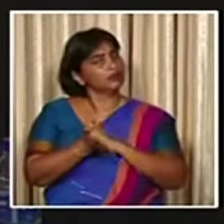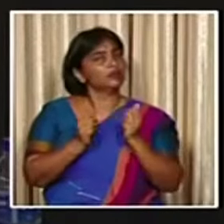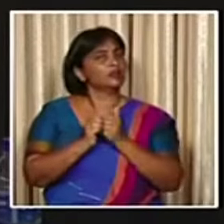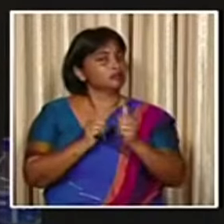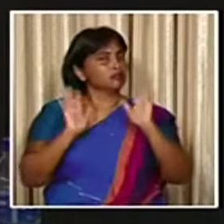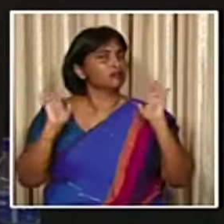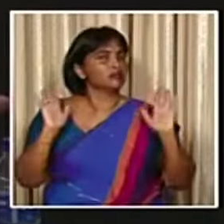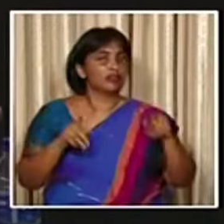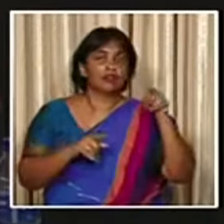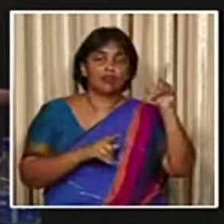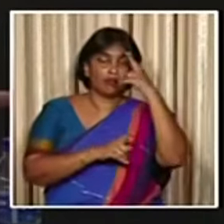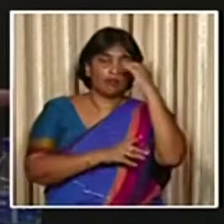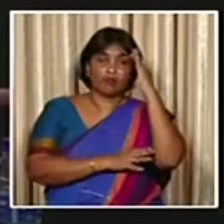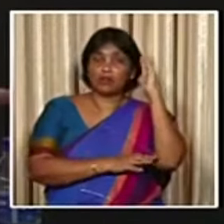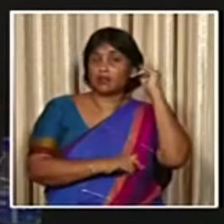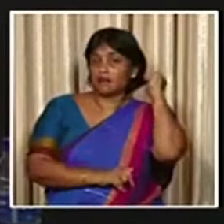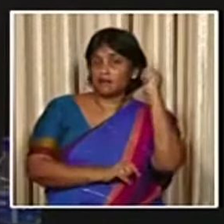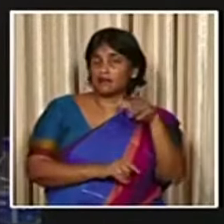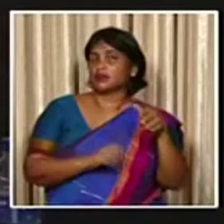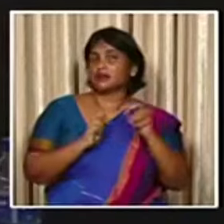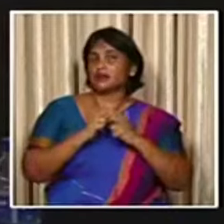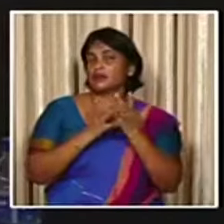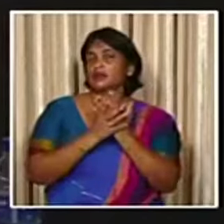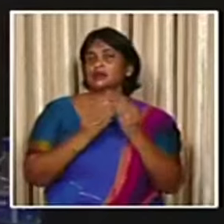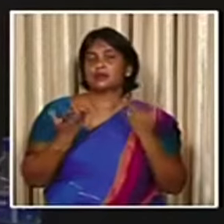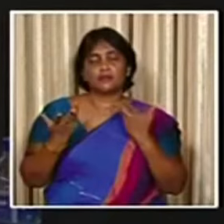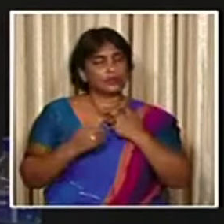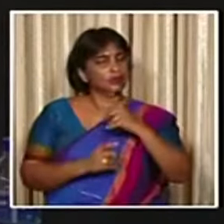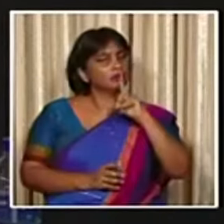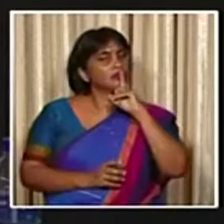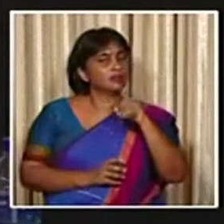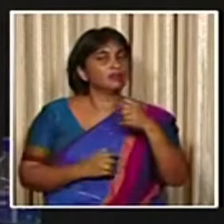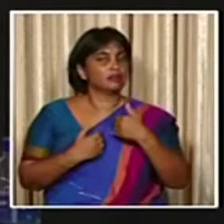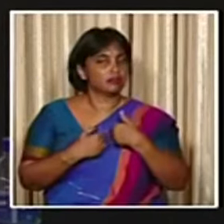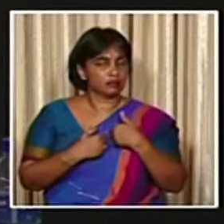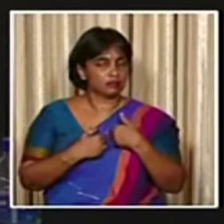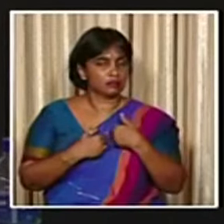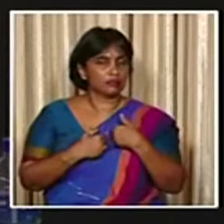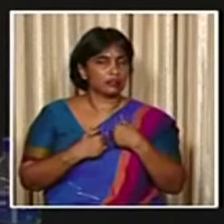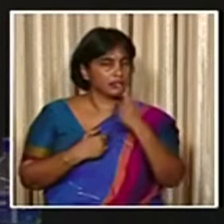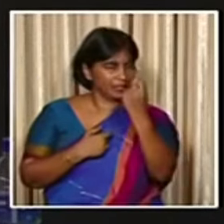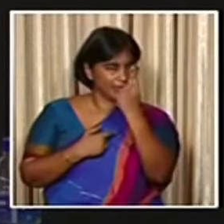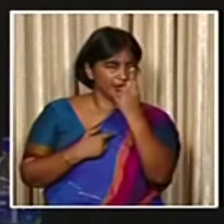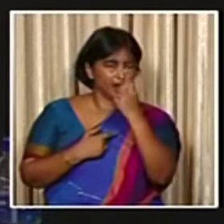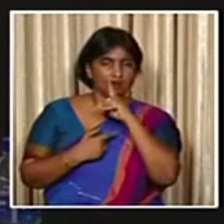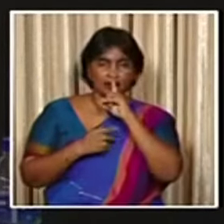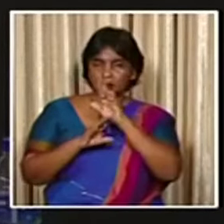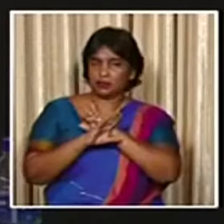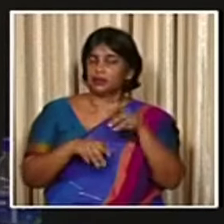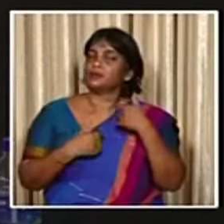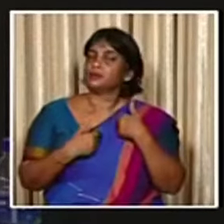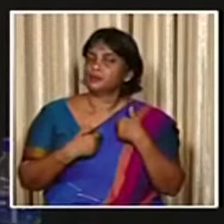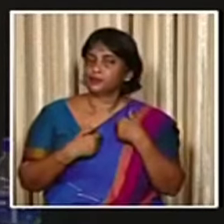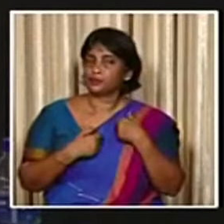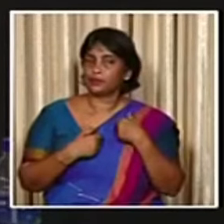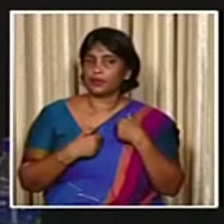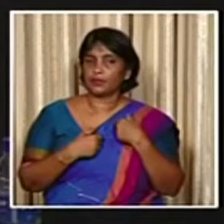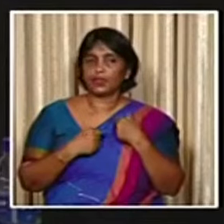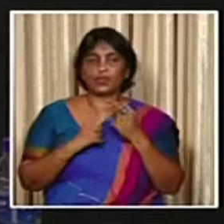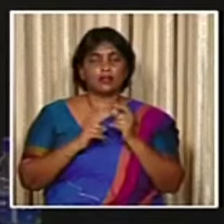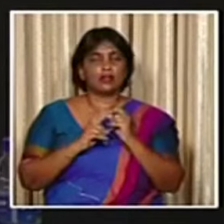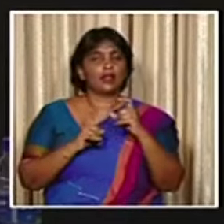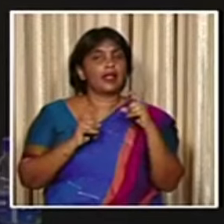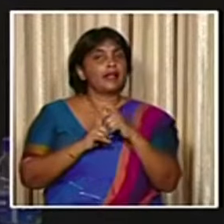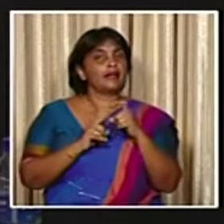කටයුතු කරනවා මිසක් උන්වහන්සේ අපහාස කළ මේ ප්‍රශ්න විසඳන්න බෑ කියන එක මතක් කර දෙමින් මම එක දෙයක් කියලා අවසන් කරනවා. අපේ